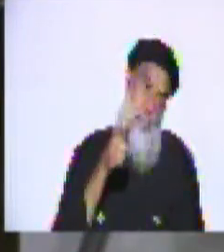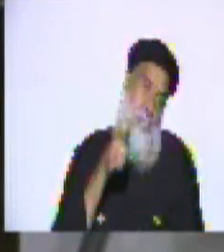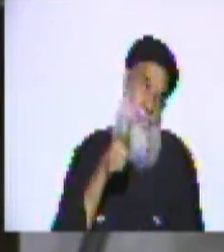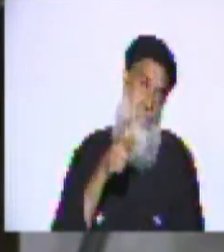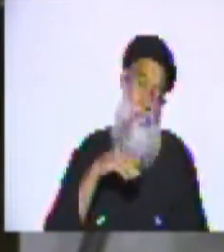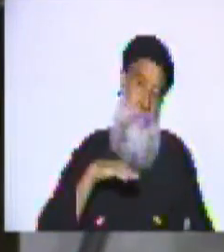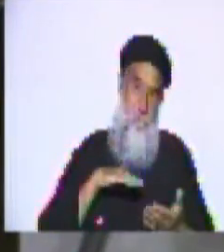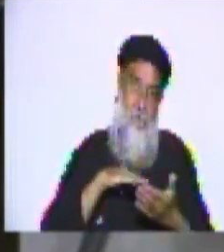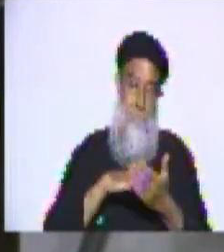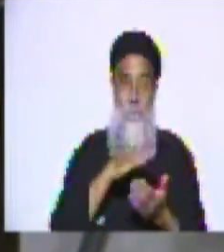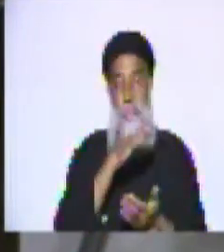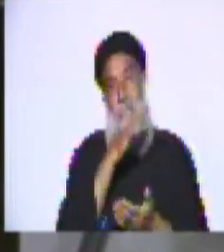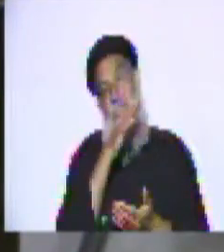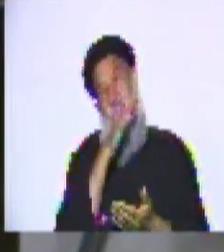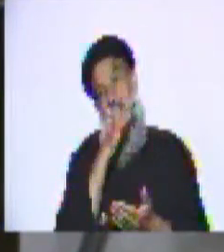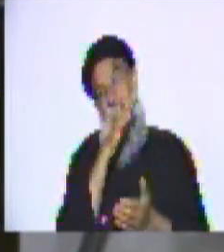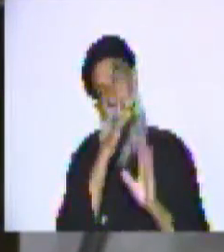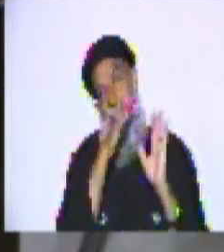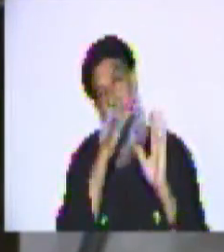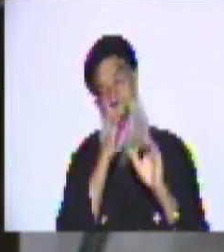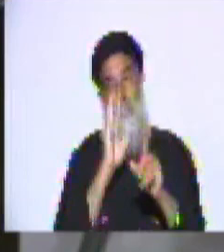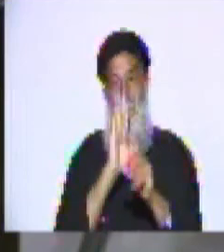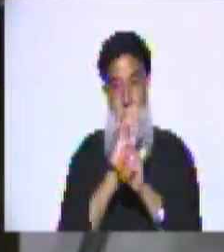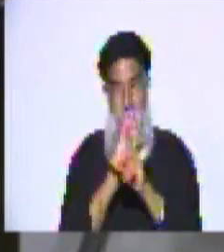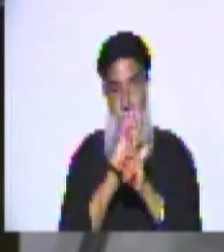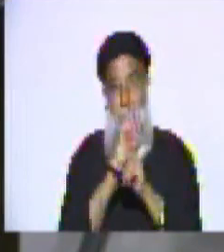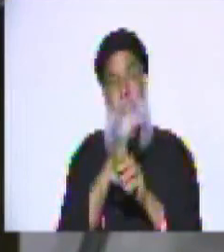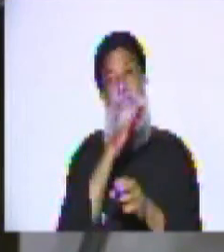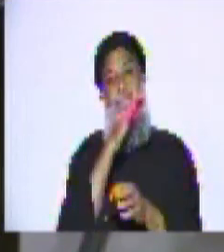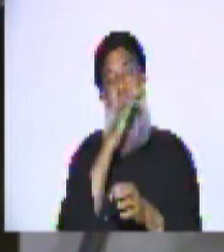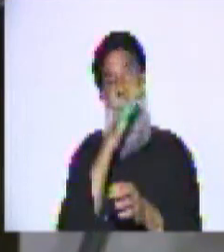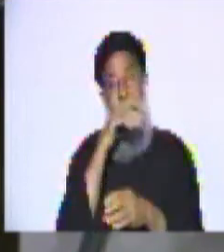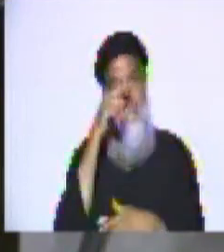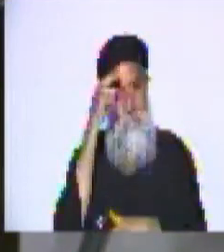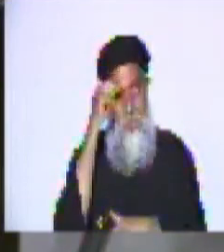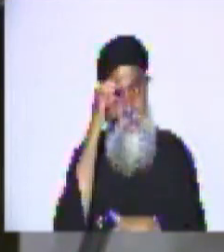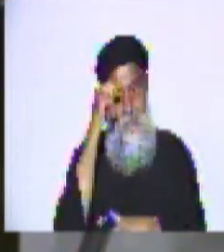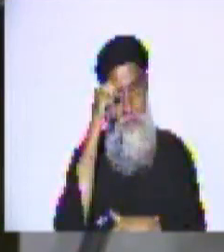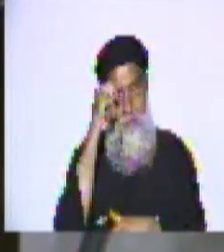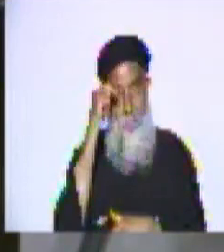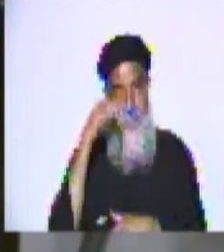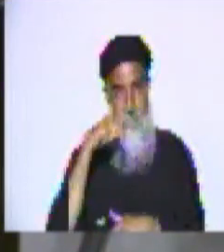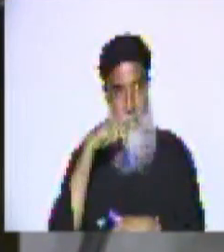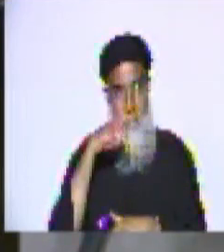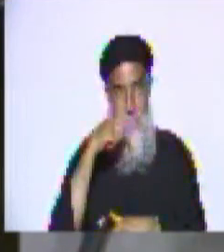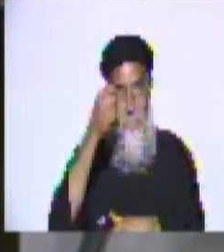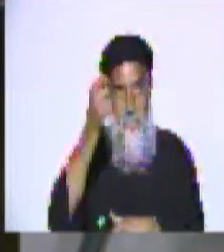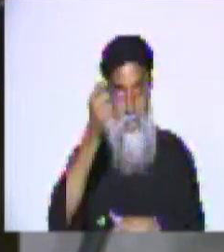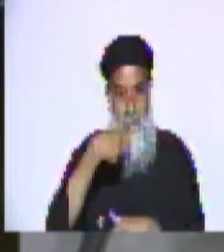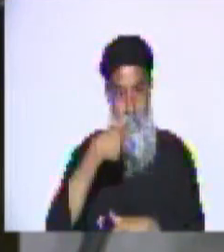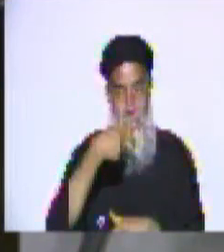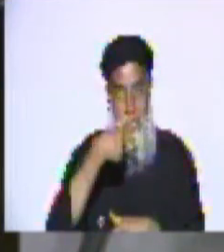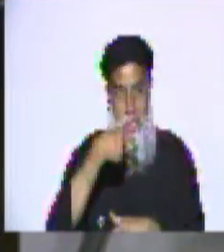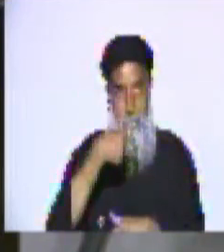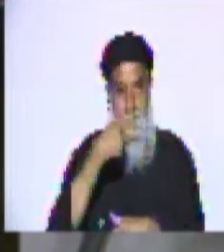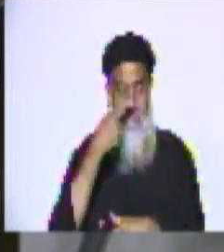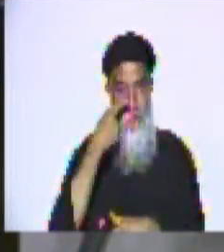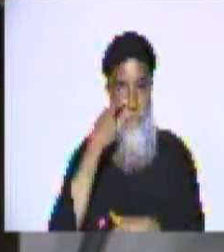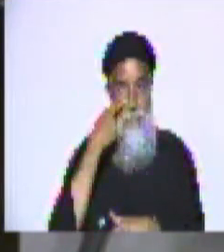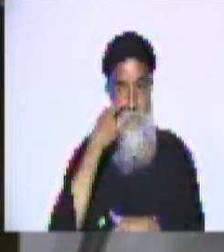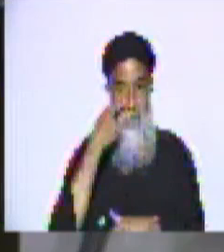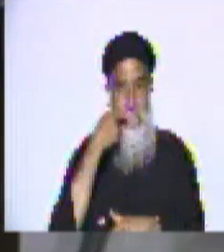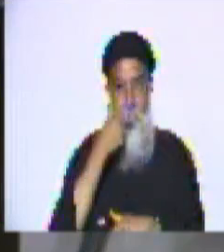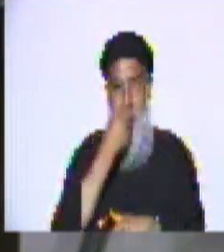الاستعانة بالكهنوت. يعني بولس الرسول شاول الترسوسي أرسل إلى حنانيا